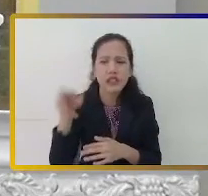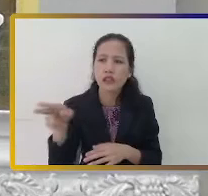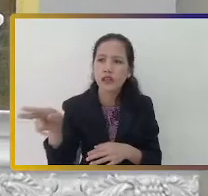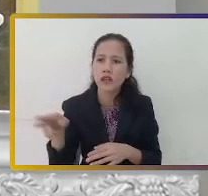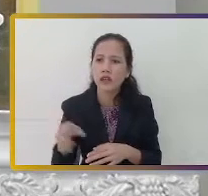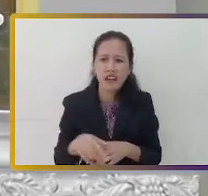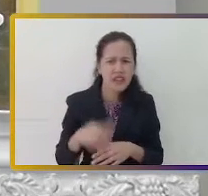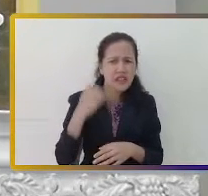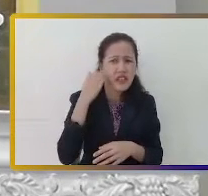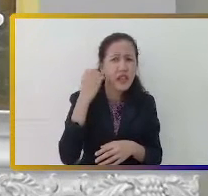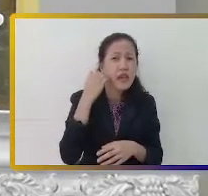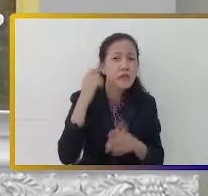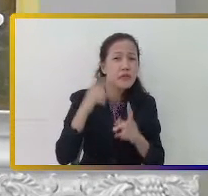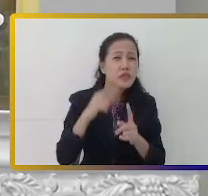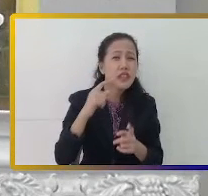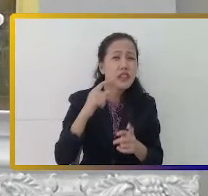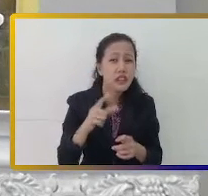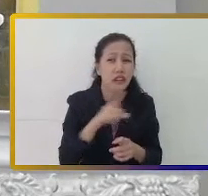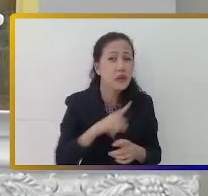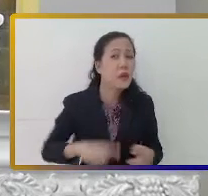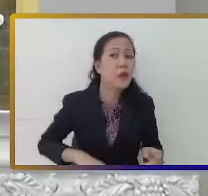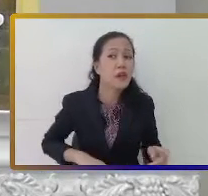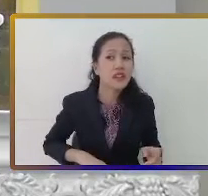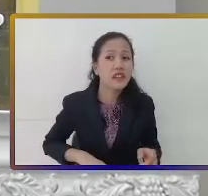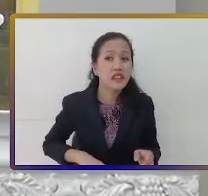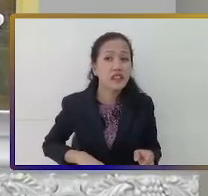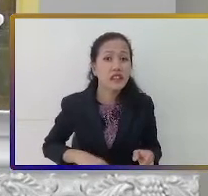Panginoon, pampupuntahan mo.